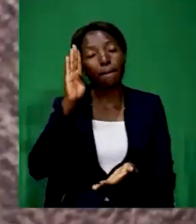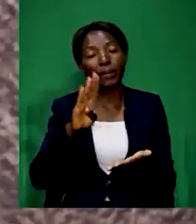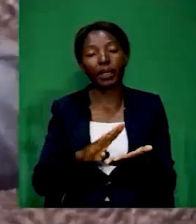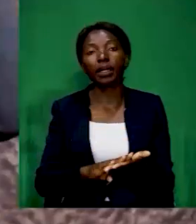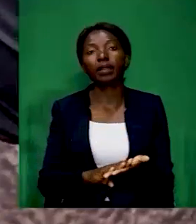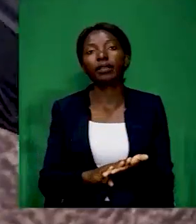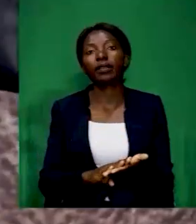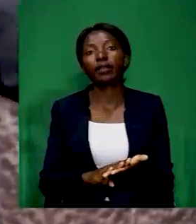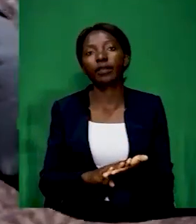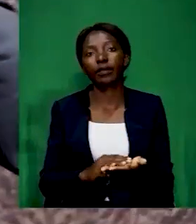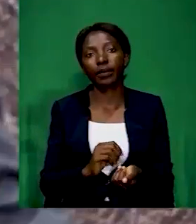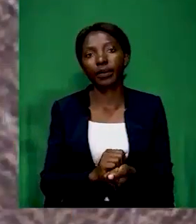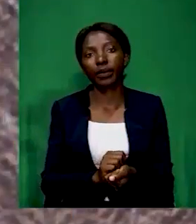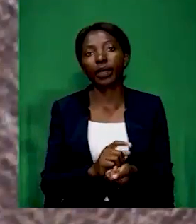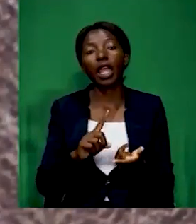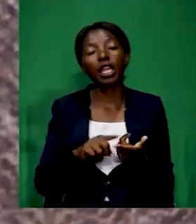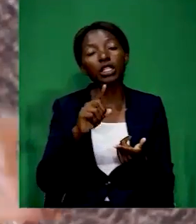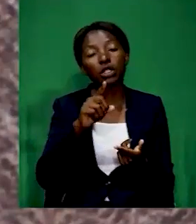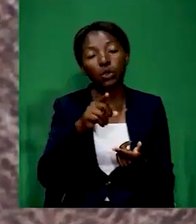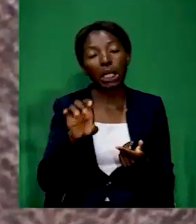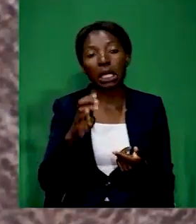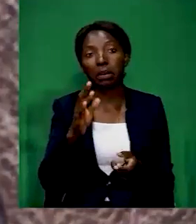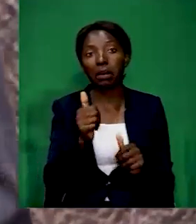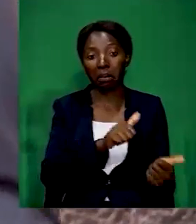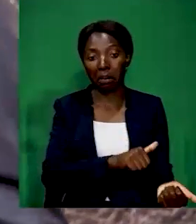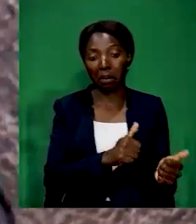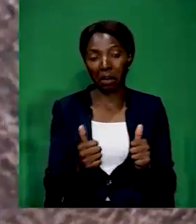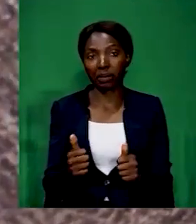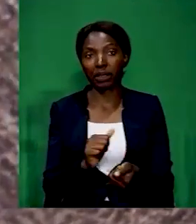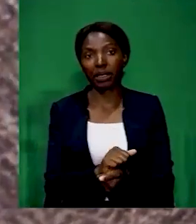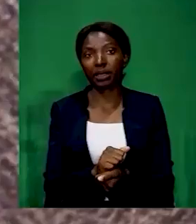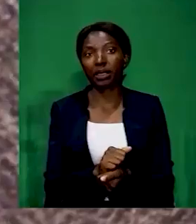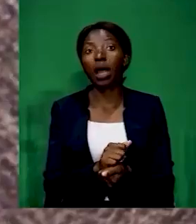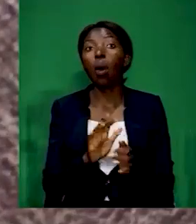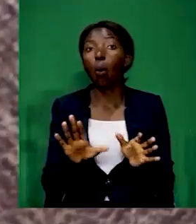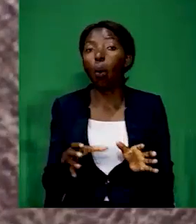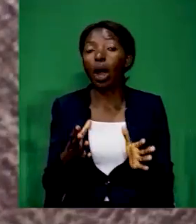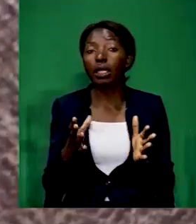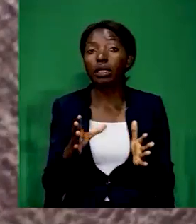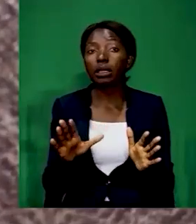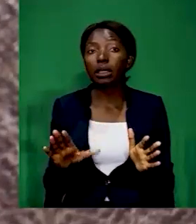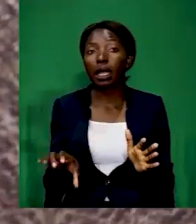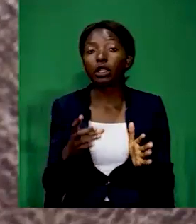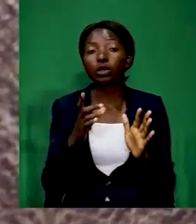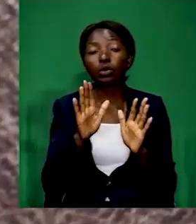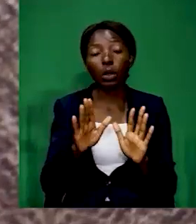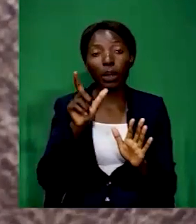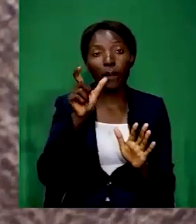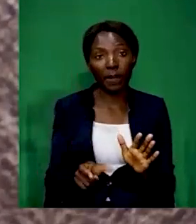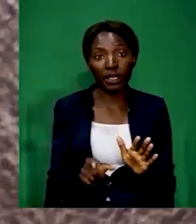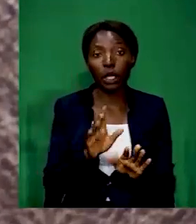uchitenda if you believe then we can baptize you all right chinogona kumisa munhu